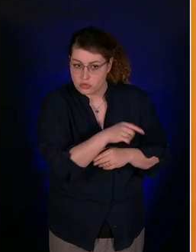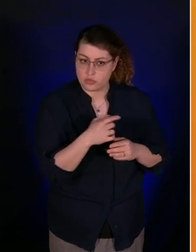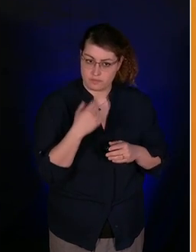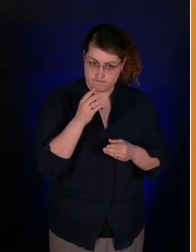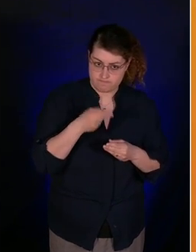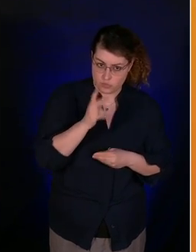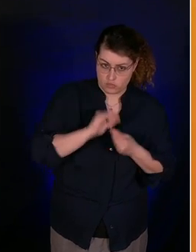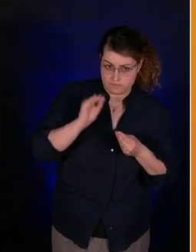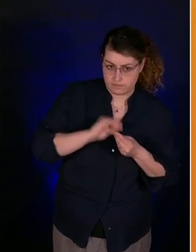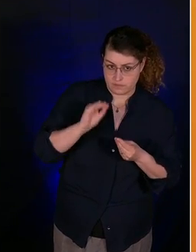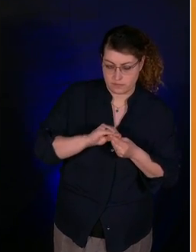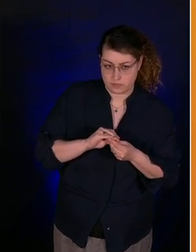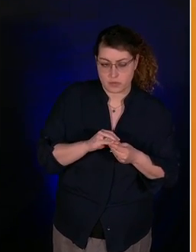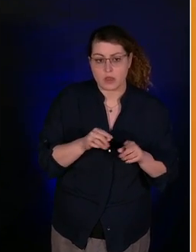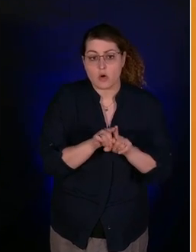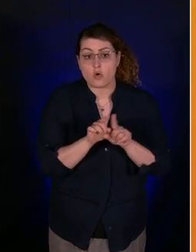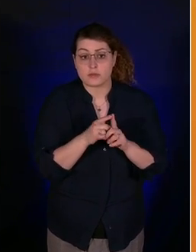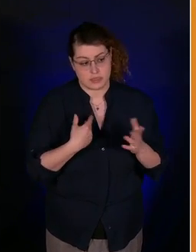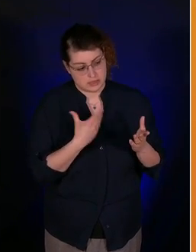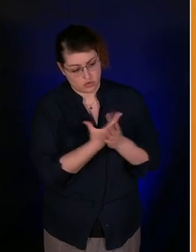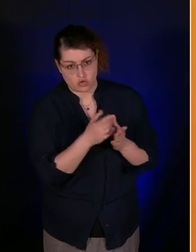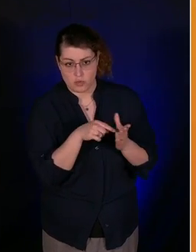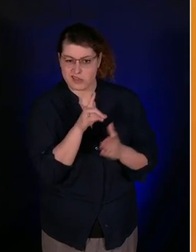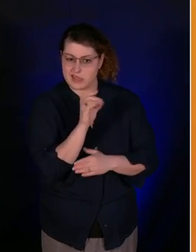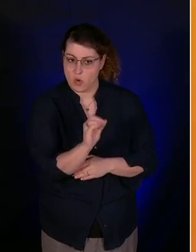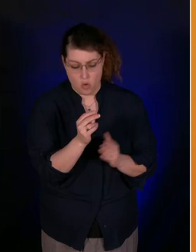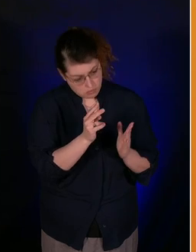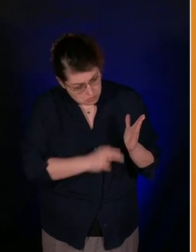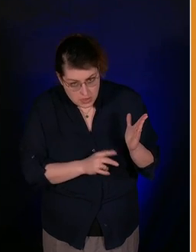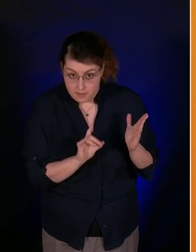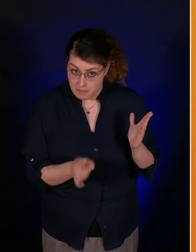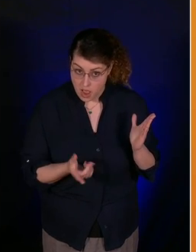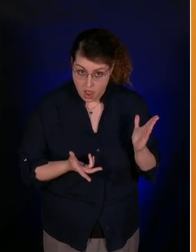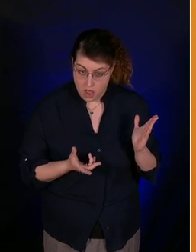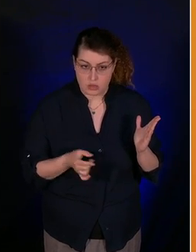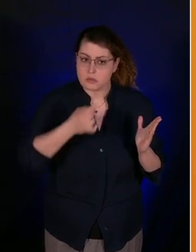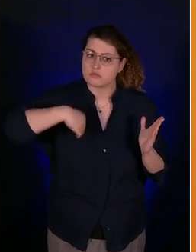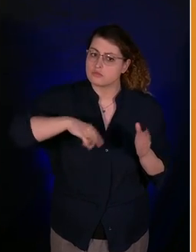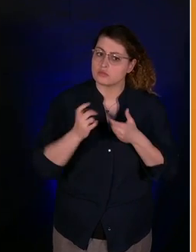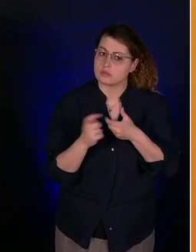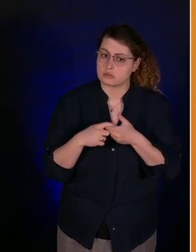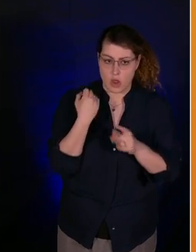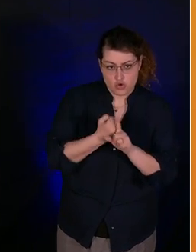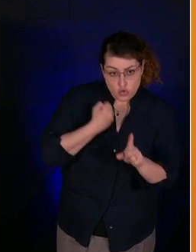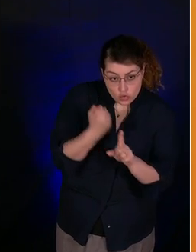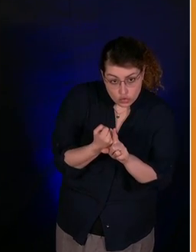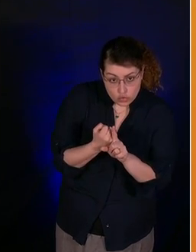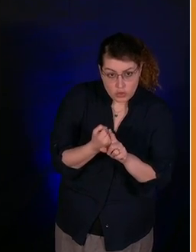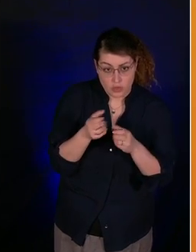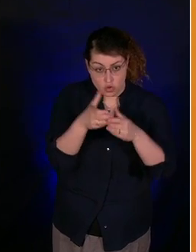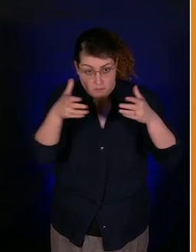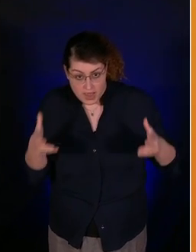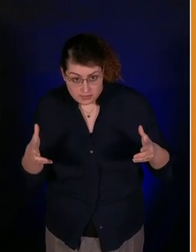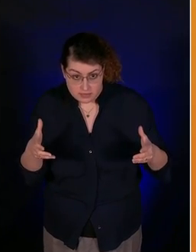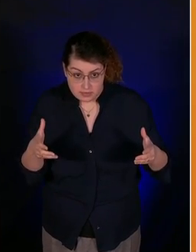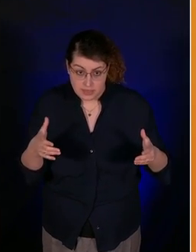aussi paru surprenant de ne plus lire dans ce document d'orientation que la CGT est un syndicat de lutte, de masse